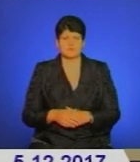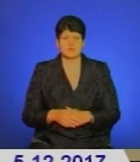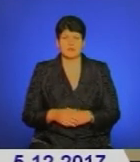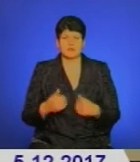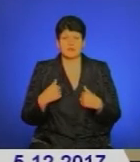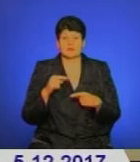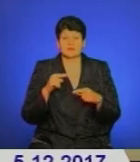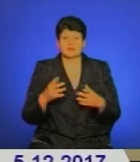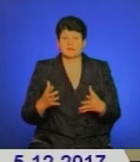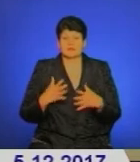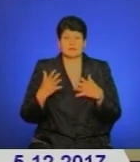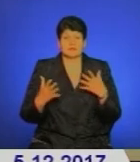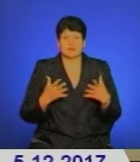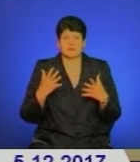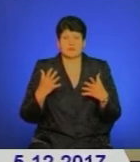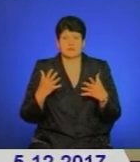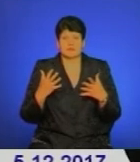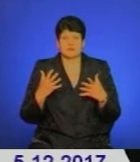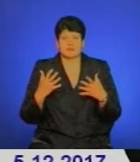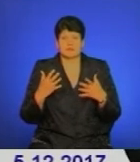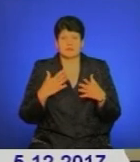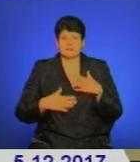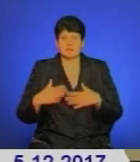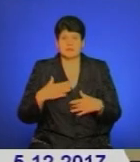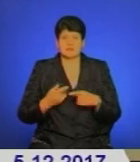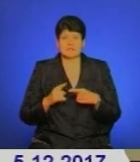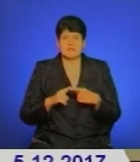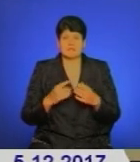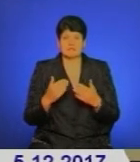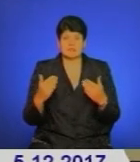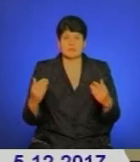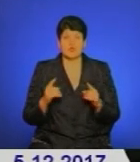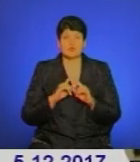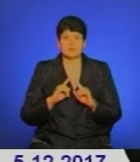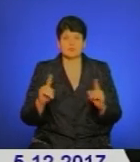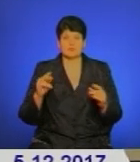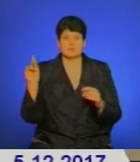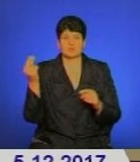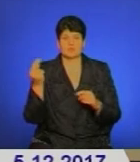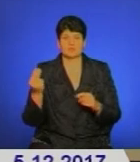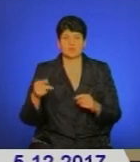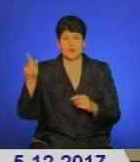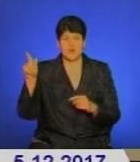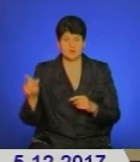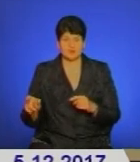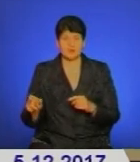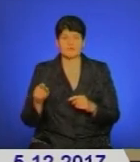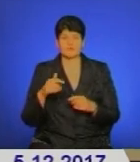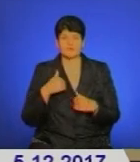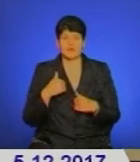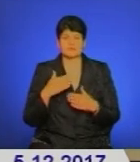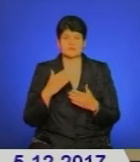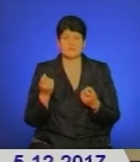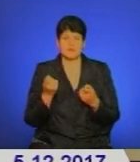такий захоплений цією виставкою, і особливо автором цієї виставки. Мало у нас є таких людей на